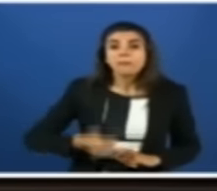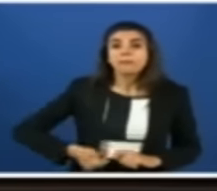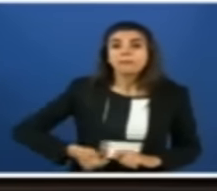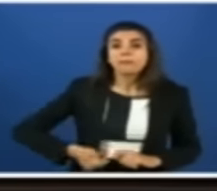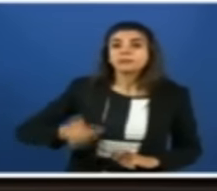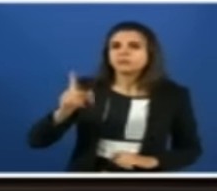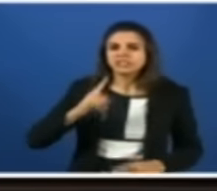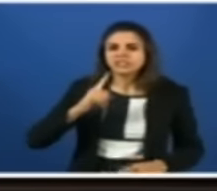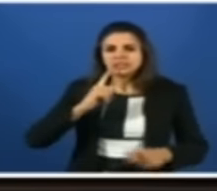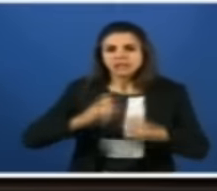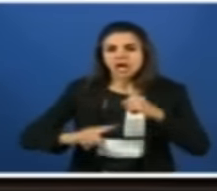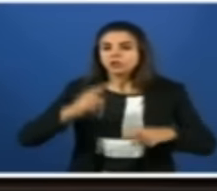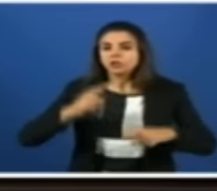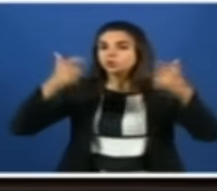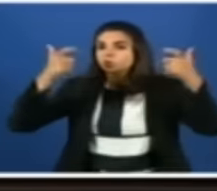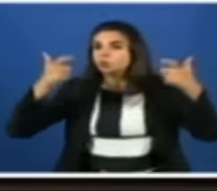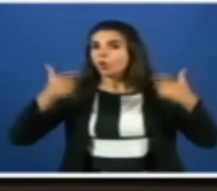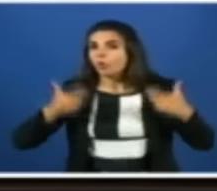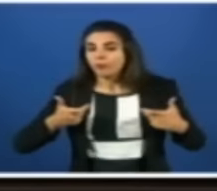siyasi sorumluluğu